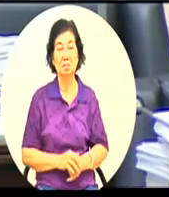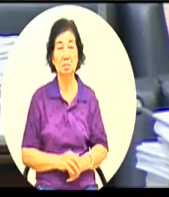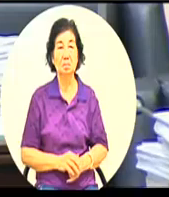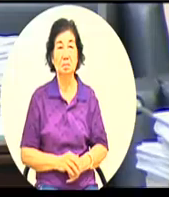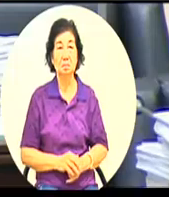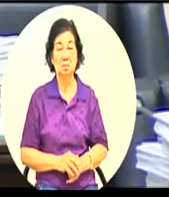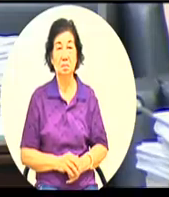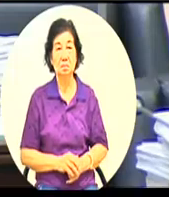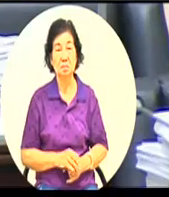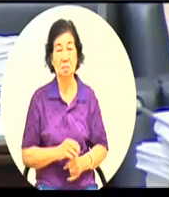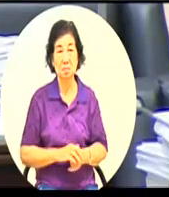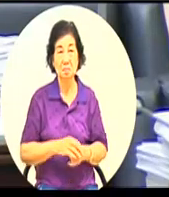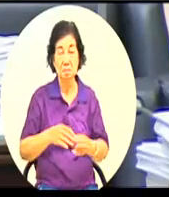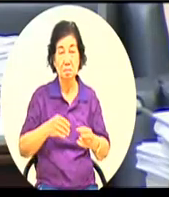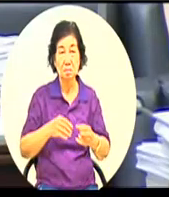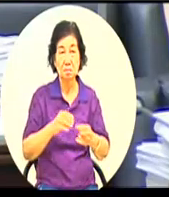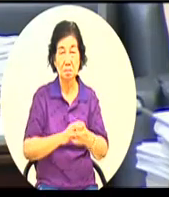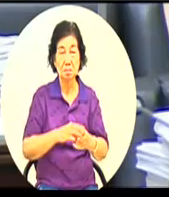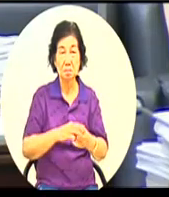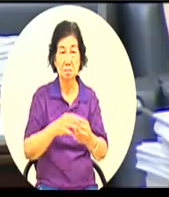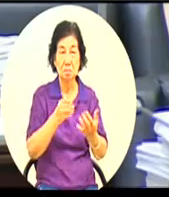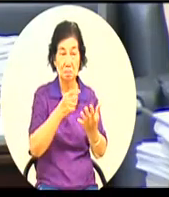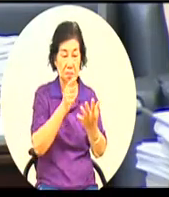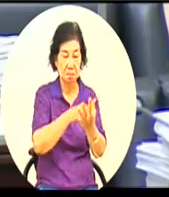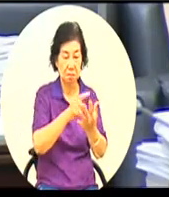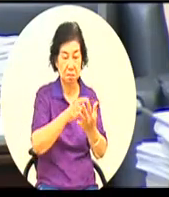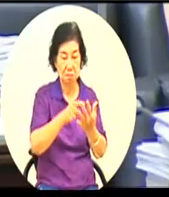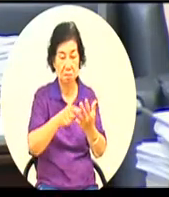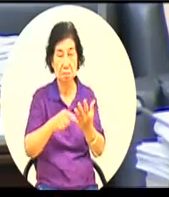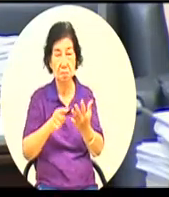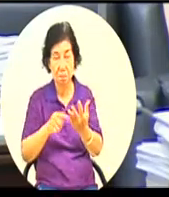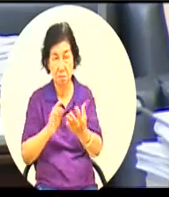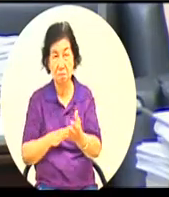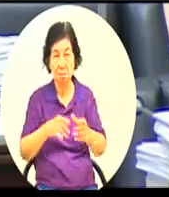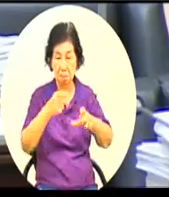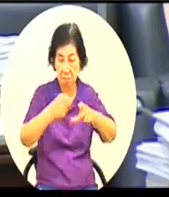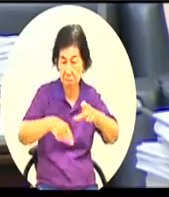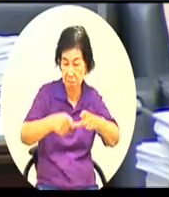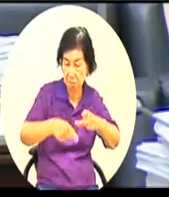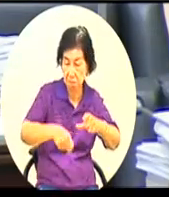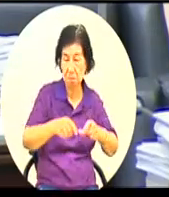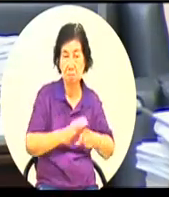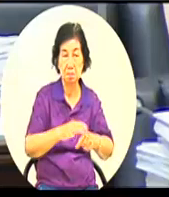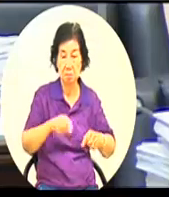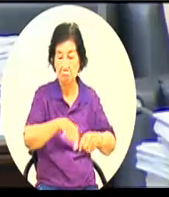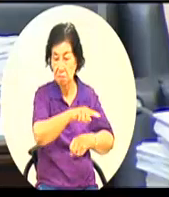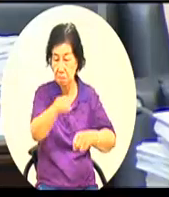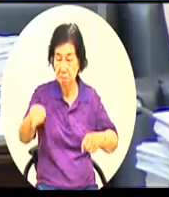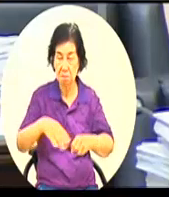才排得到的企业，大家拢烧念手，